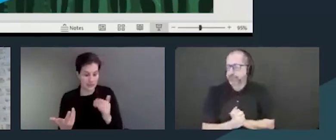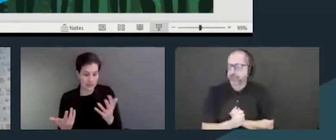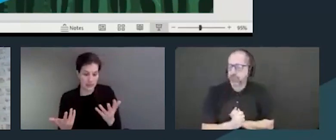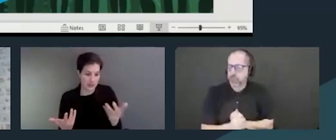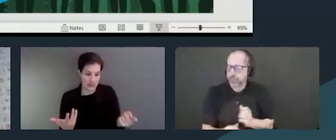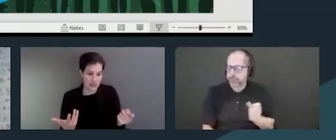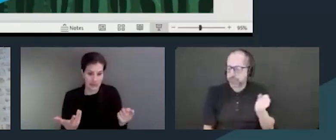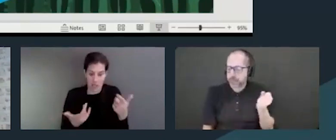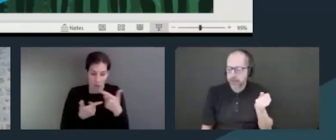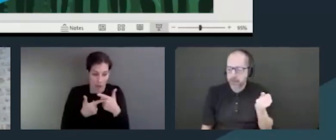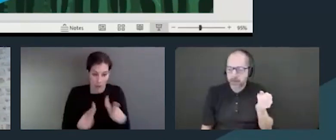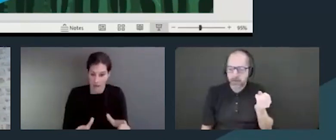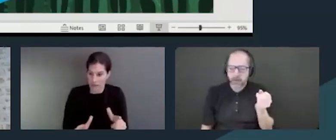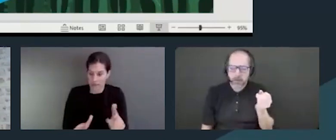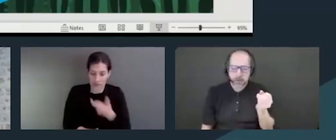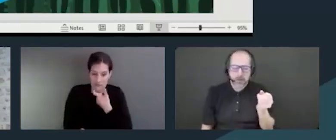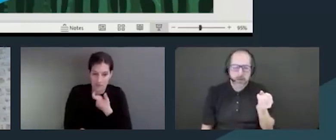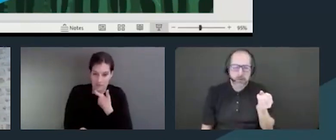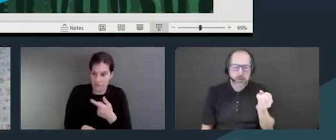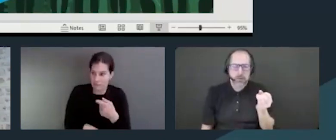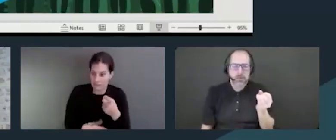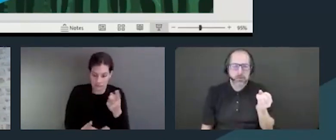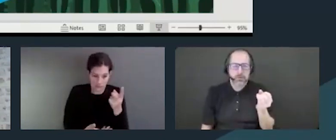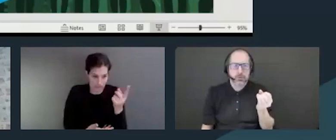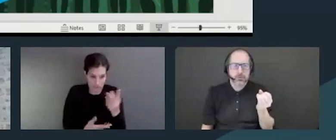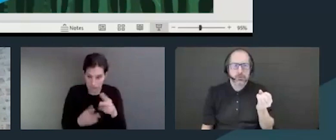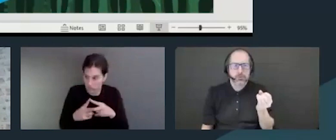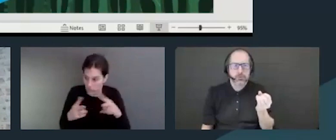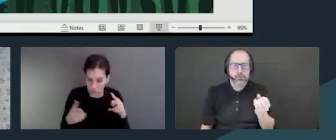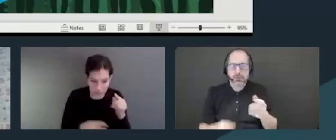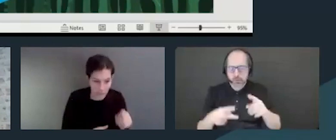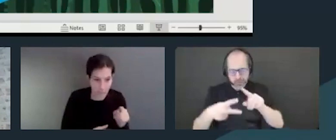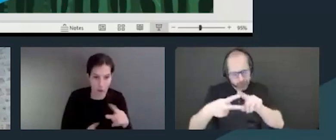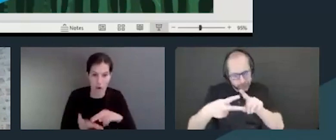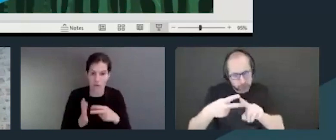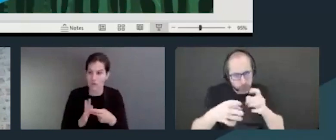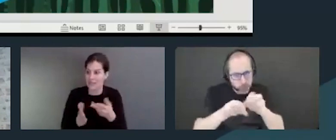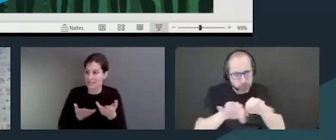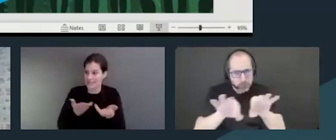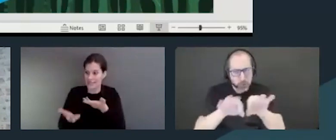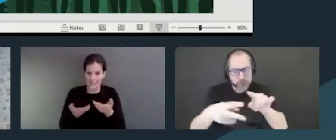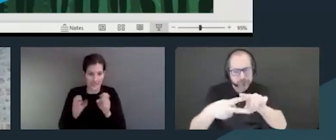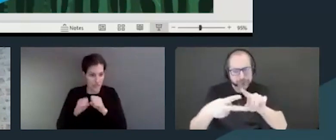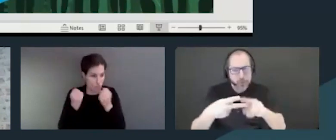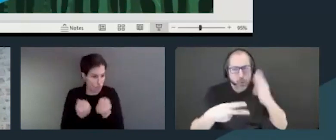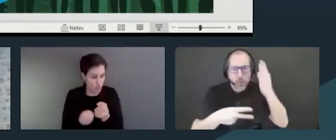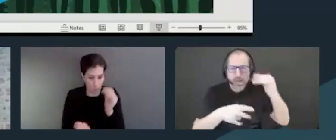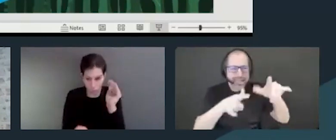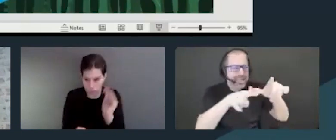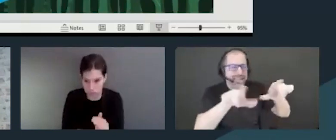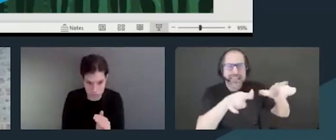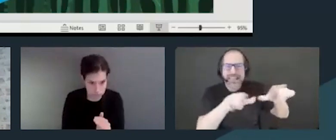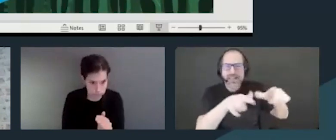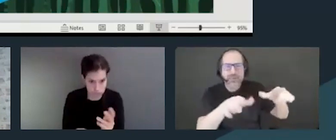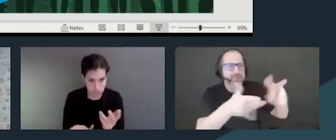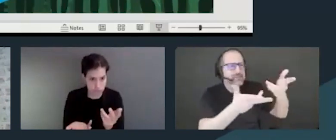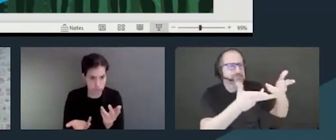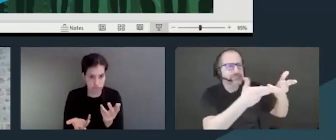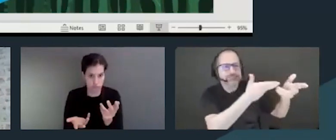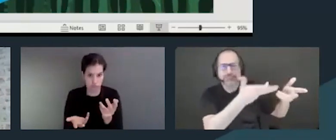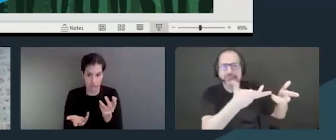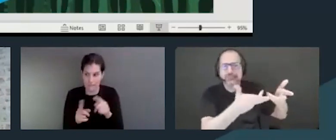Je voudrais parler de 2 choses ici pour expliquer pourquoi, lorsqu'on ne parle pas une langue,